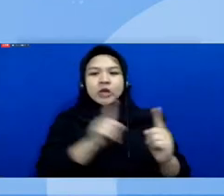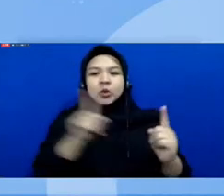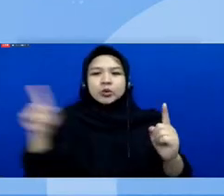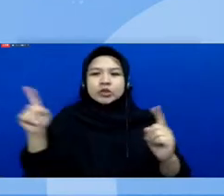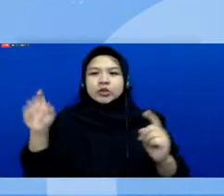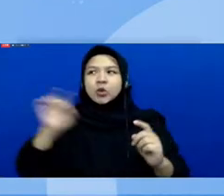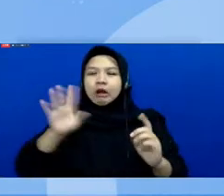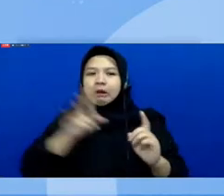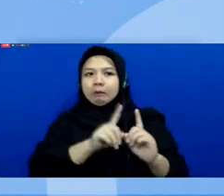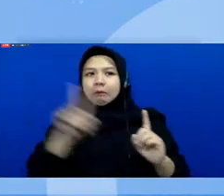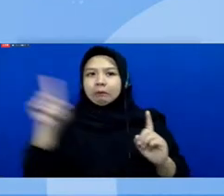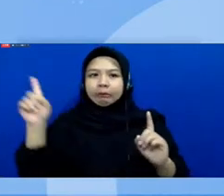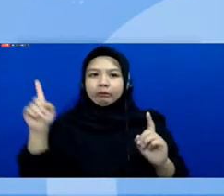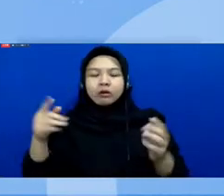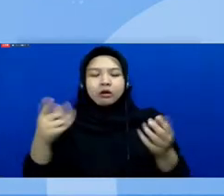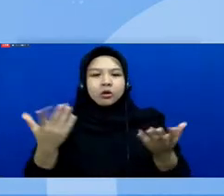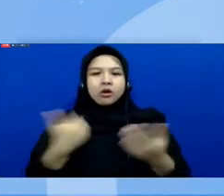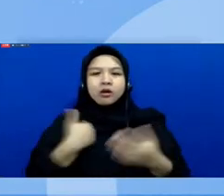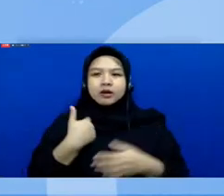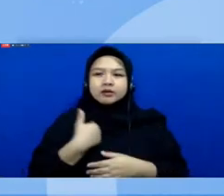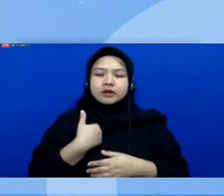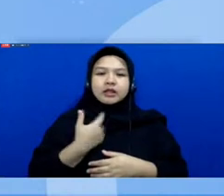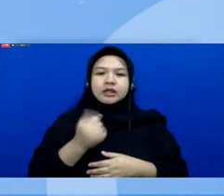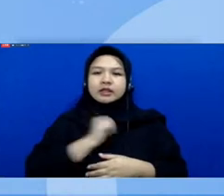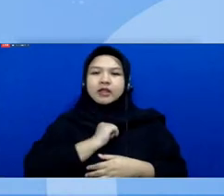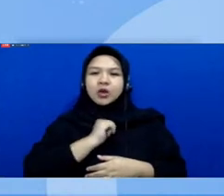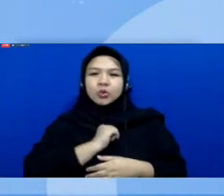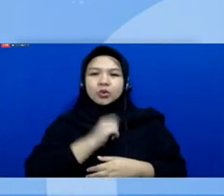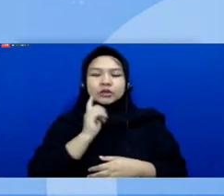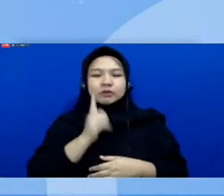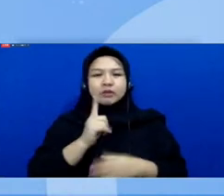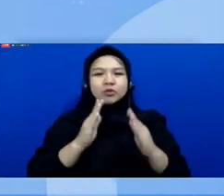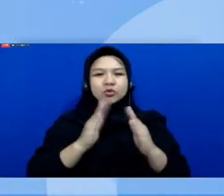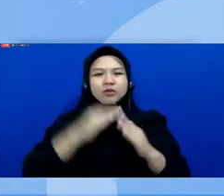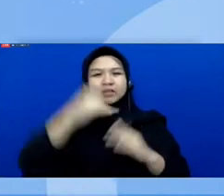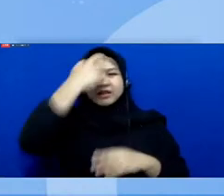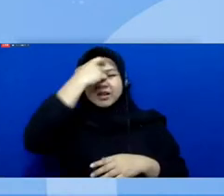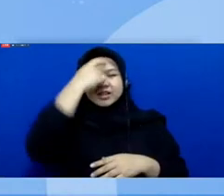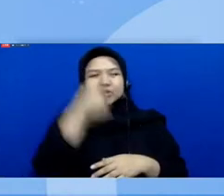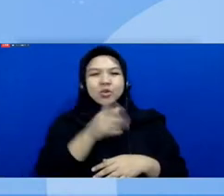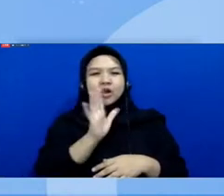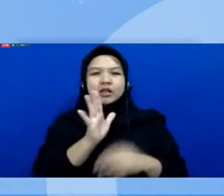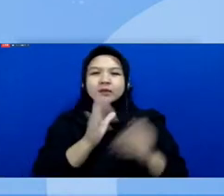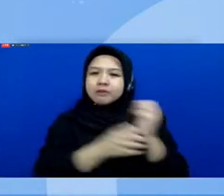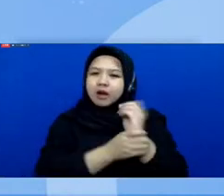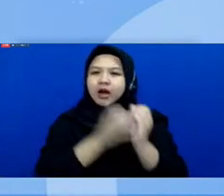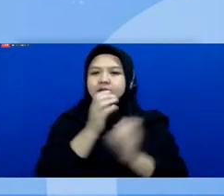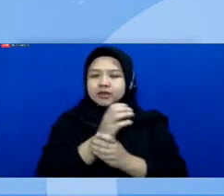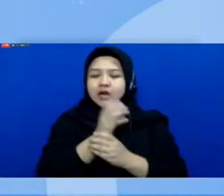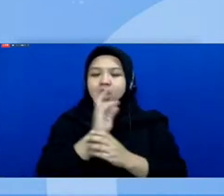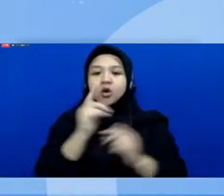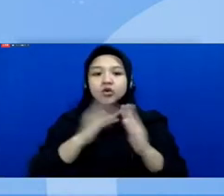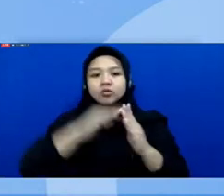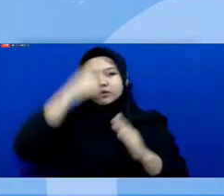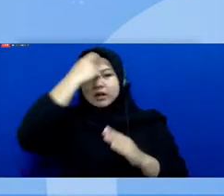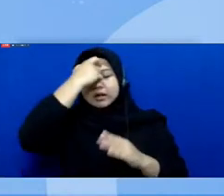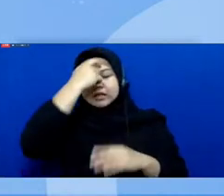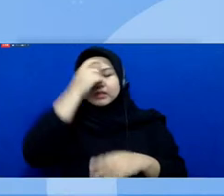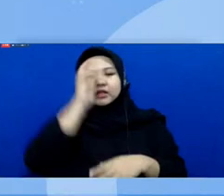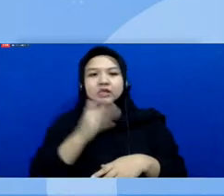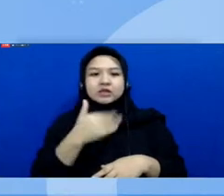orang. Ada juga yang memang takut karena di rumah sakit, ini nanti bahaya. Kalau di rumah sakit saya,